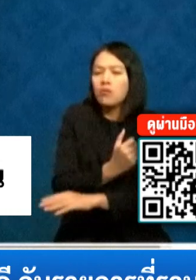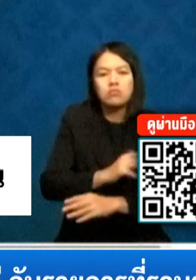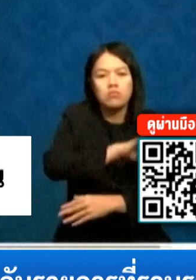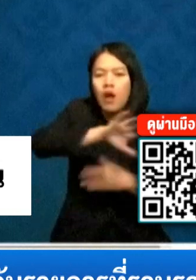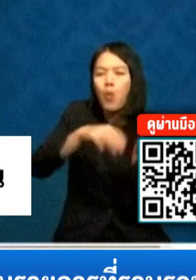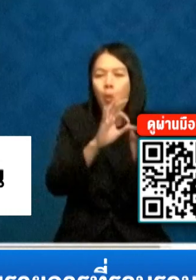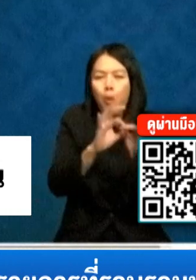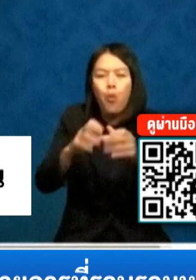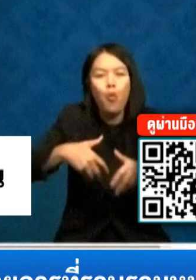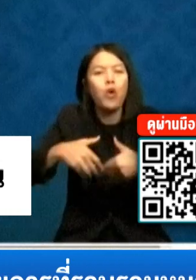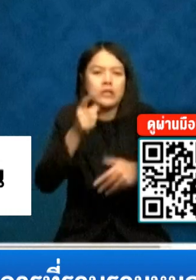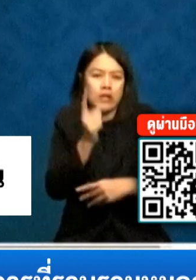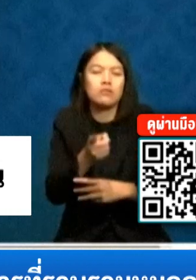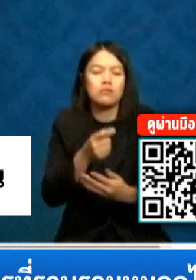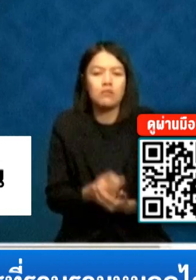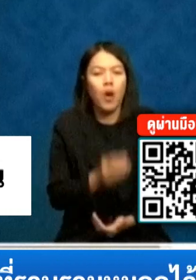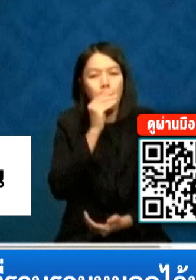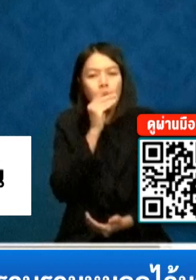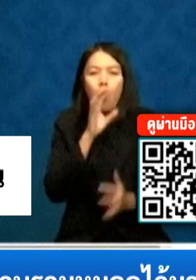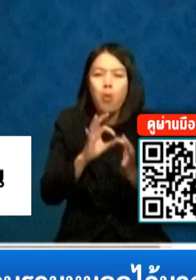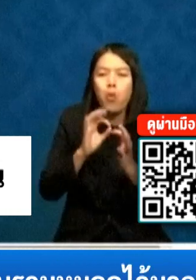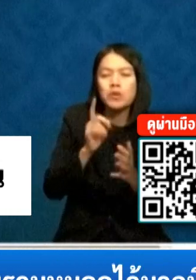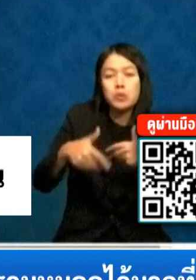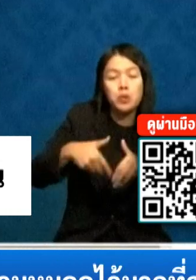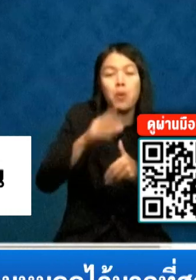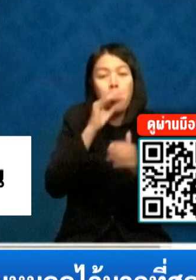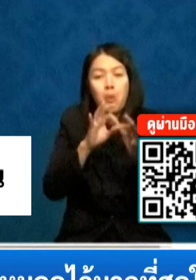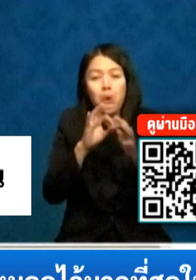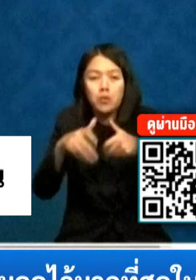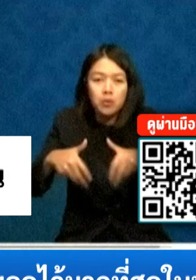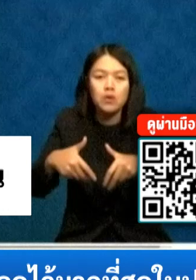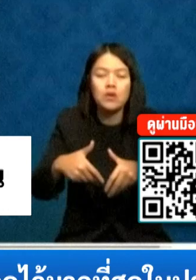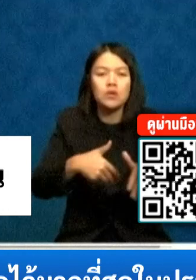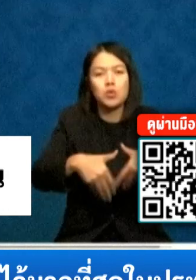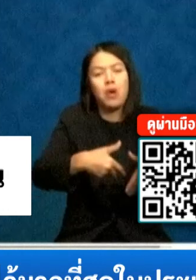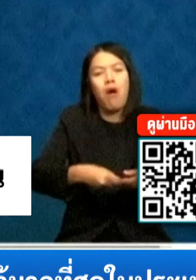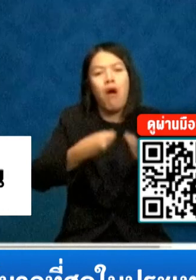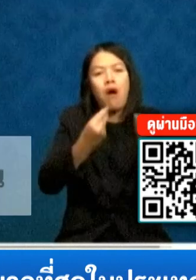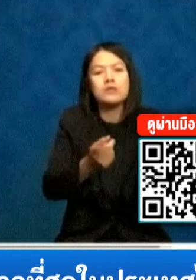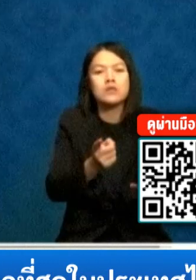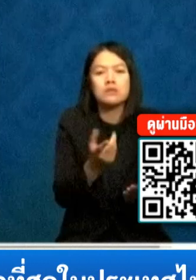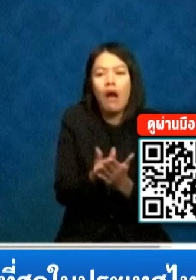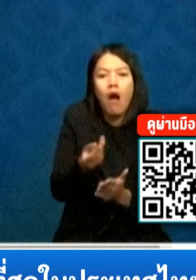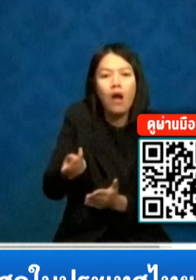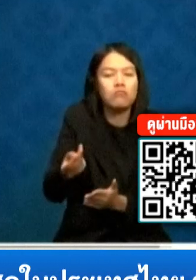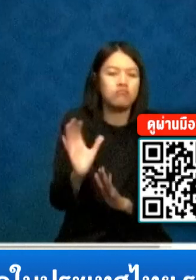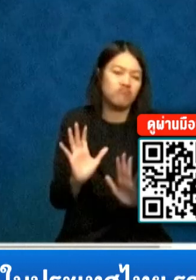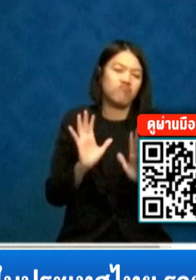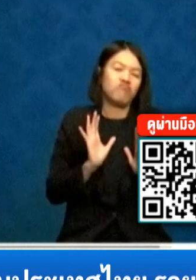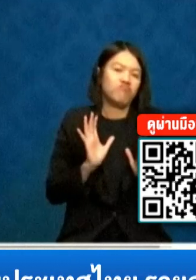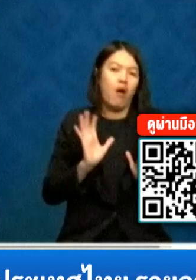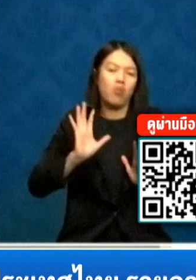ที่เป็นห่วงเป็นใยพี่น้องจริงไม่ใช่พูดเป็นห่วงเป็นใยแต่ประชาชนเป็นห่วงเป็นใยแต่พี่น้องแต่พอถึงจะเอาเงินให้เขาบ้างไม่ได้เ